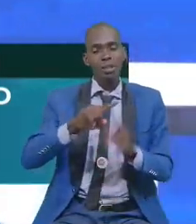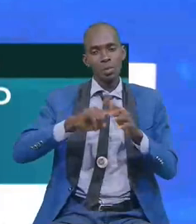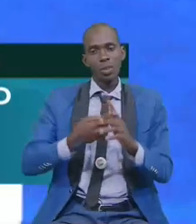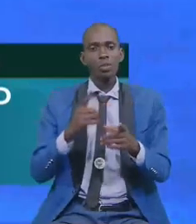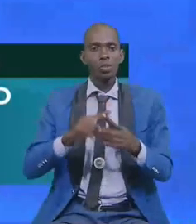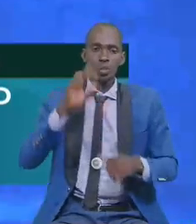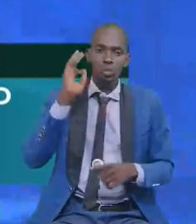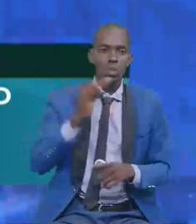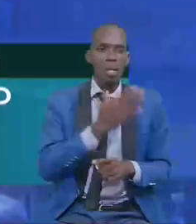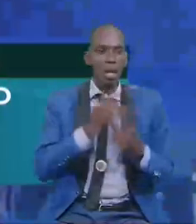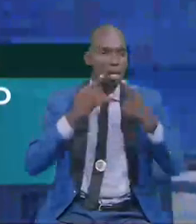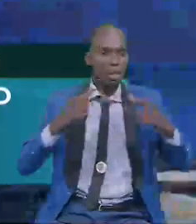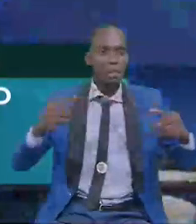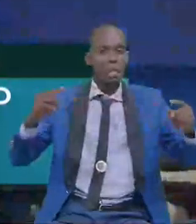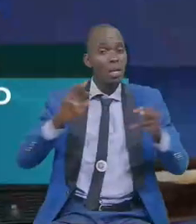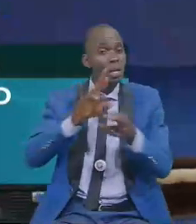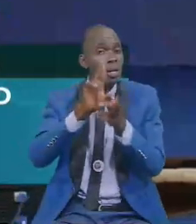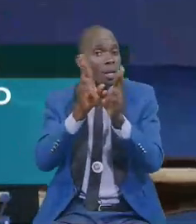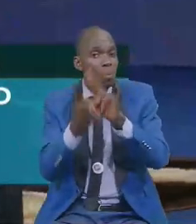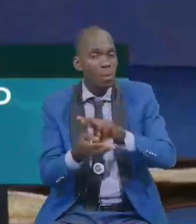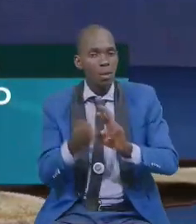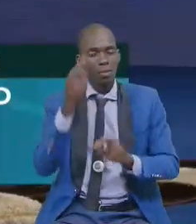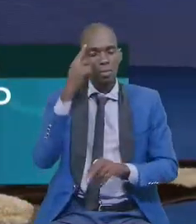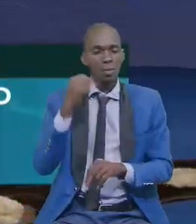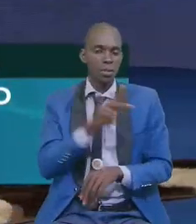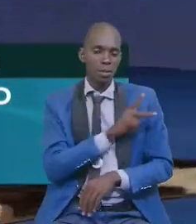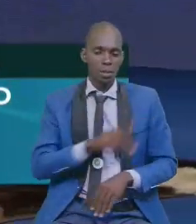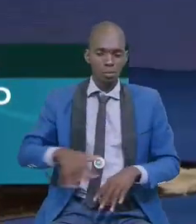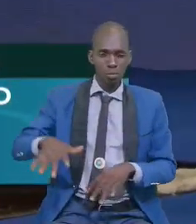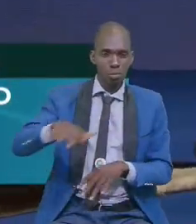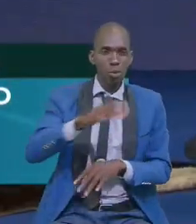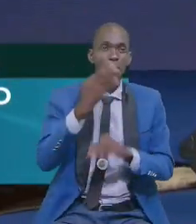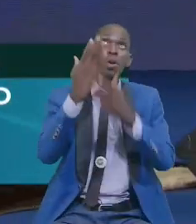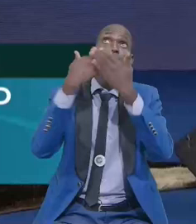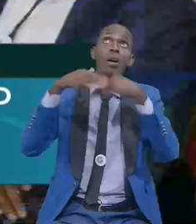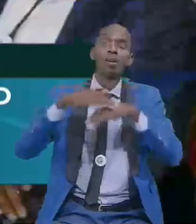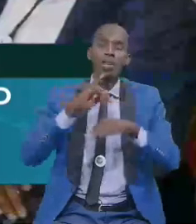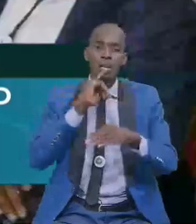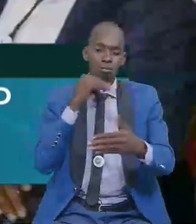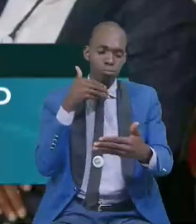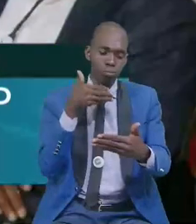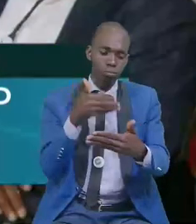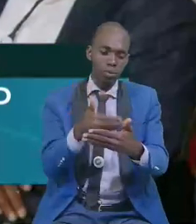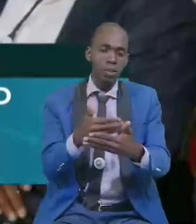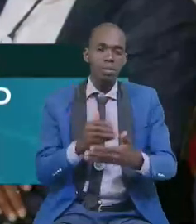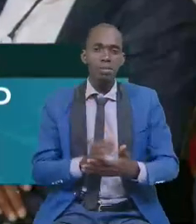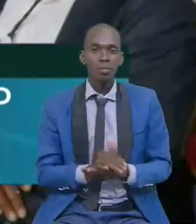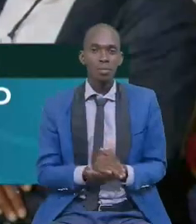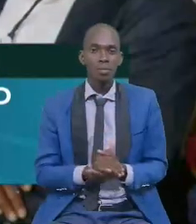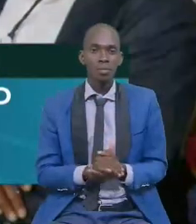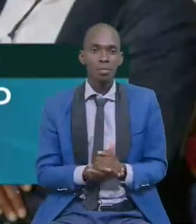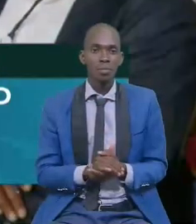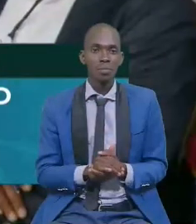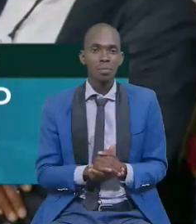Dès ce moment, Jésus commença à prêcher. Dès le moment où la lumière a été envoyé. Dès que le ciel a